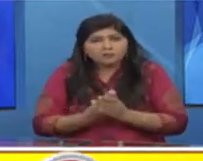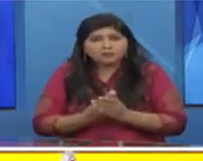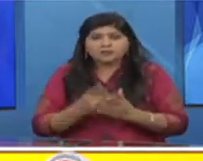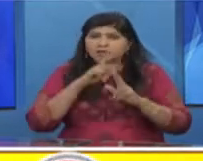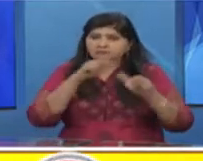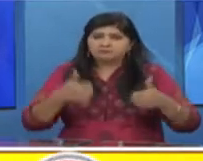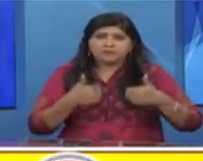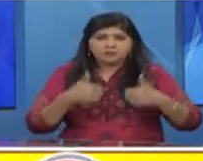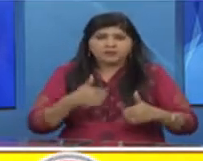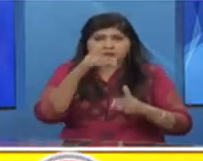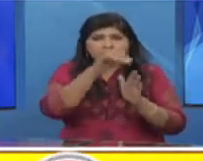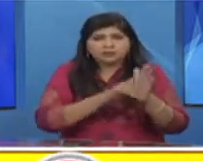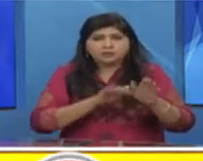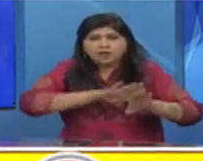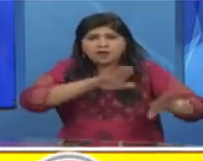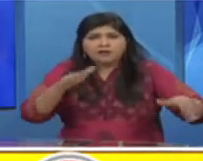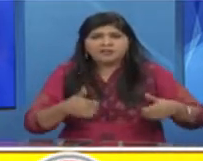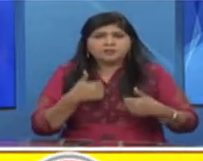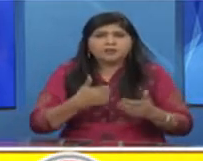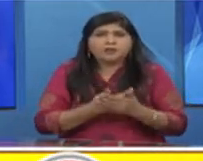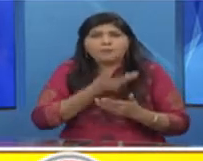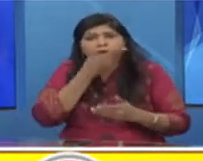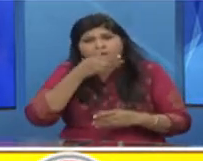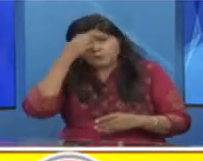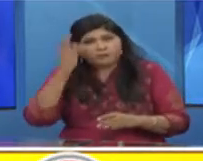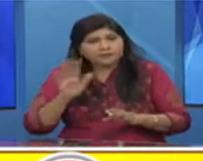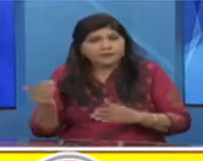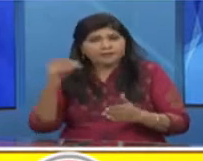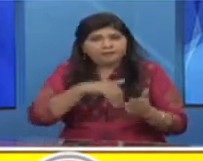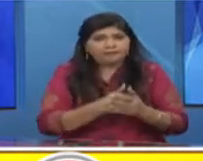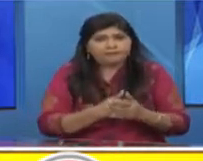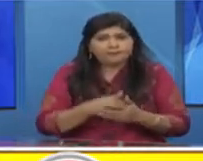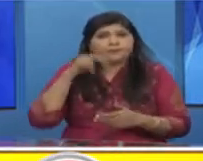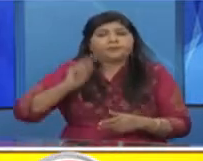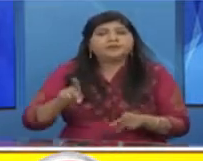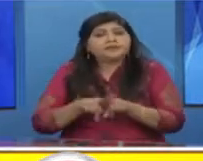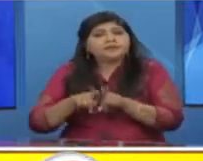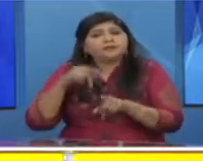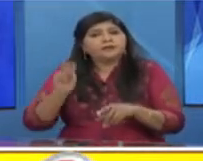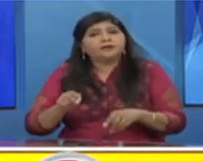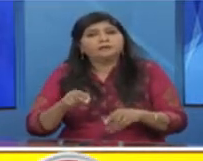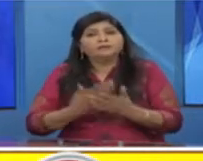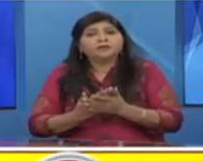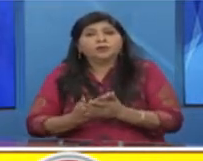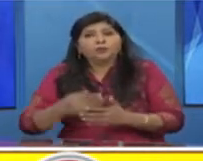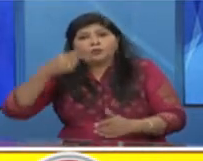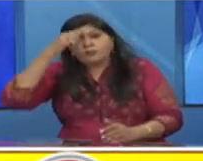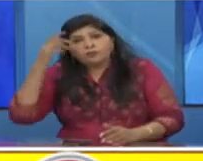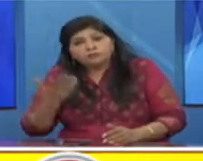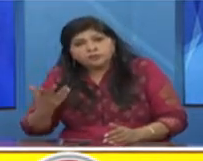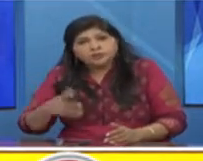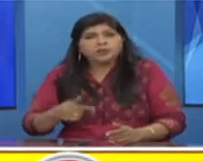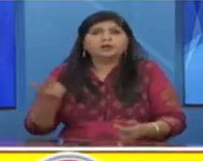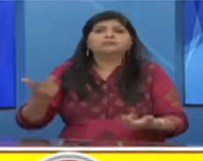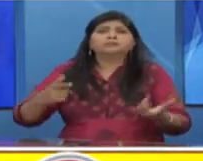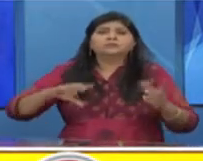सुनिश्चित किया कि किसी को भी पानी की दिक्कत ना हो। यही नहीं, उन्हें इस बात की भी फिक्र थी